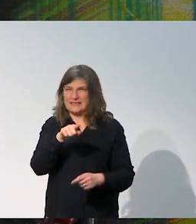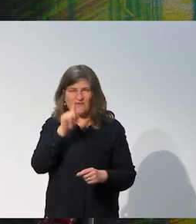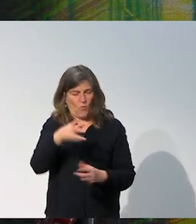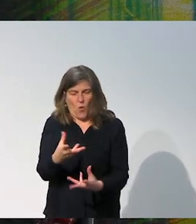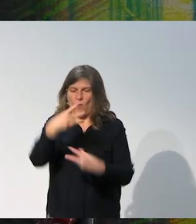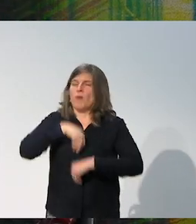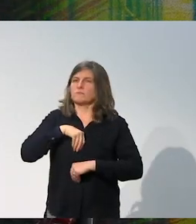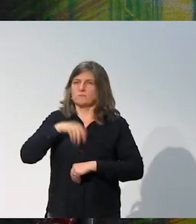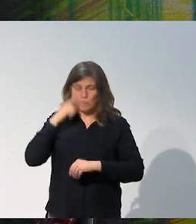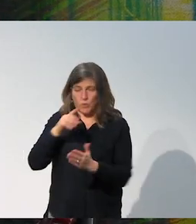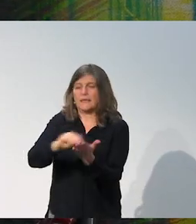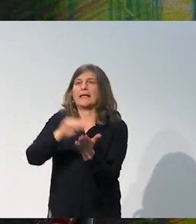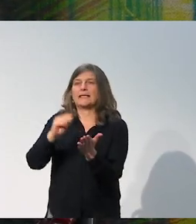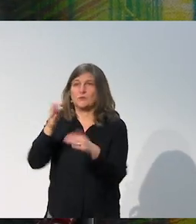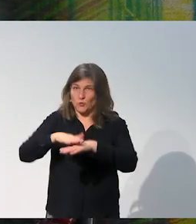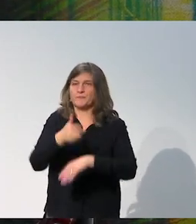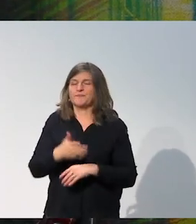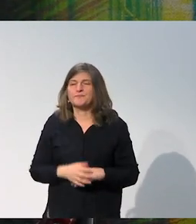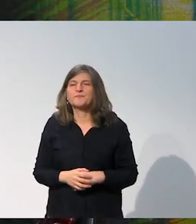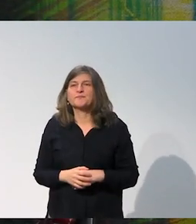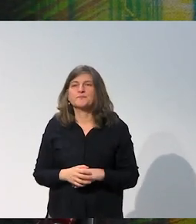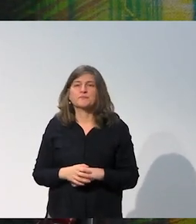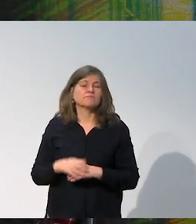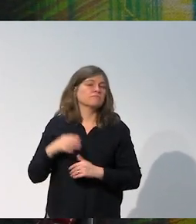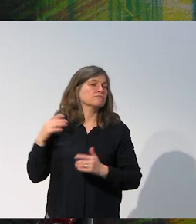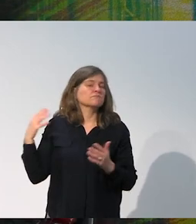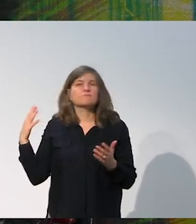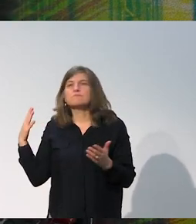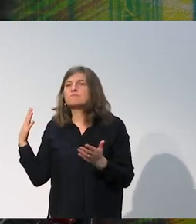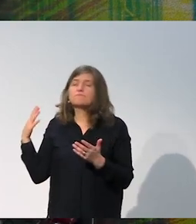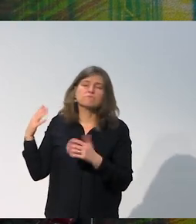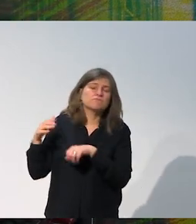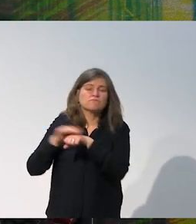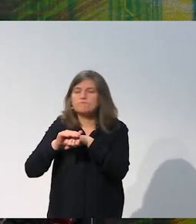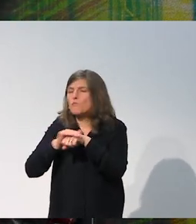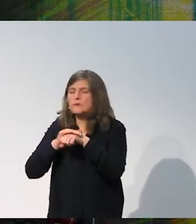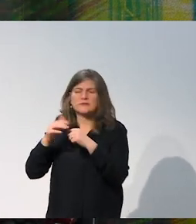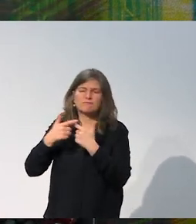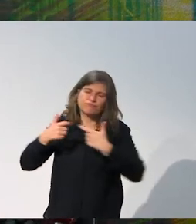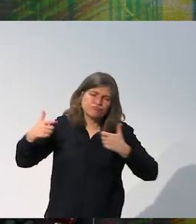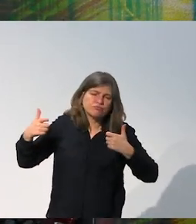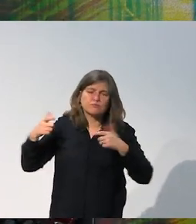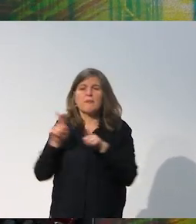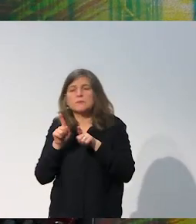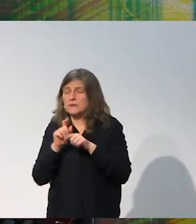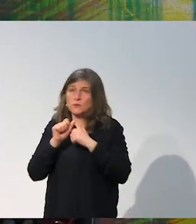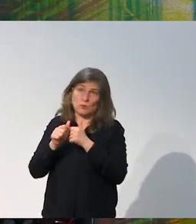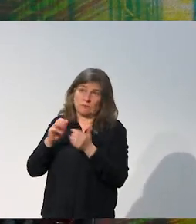Voilà. Et quand, pour toutes sortes de raisons et au terme d'un parcours